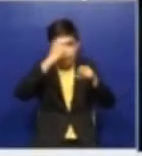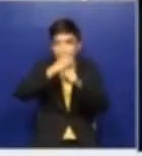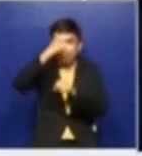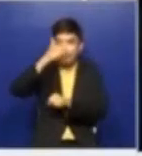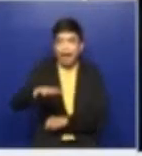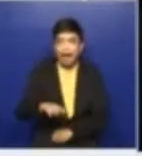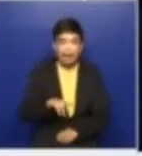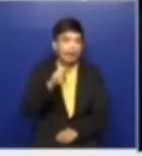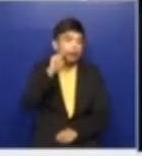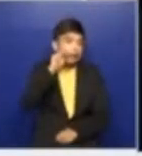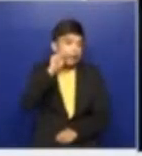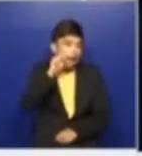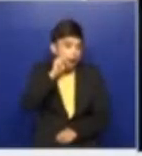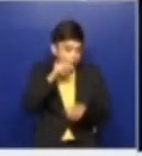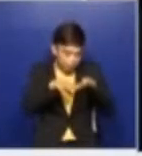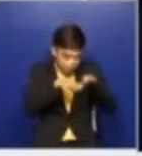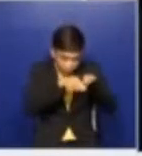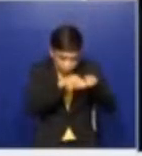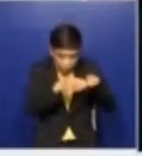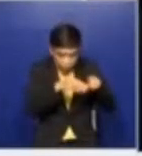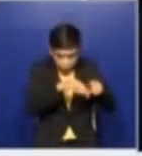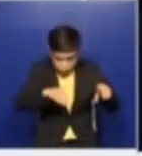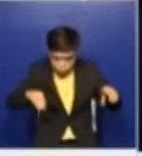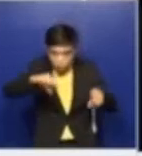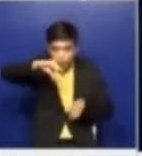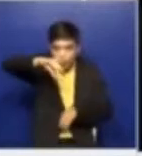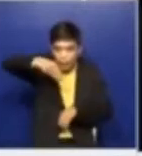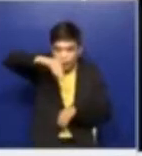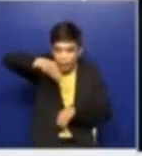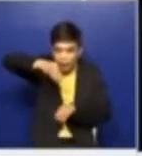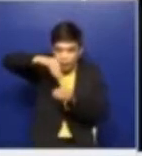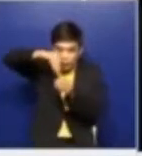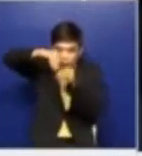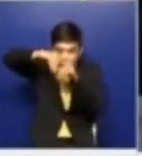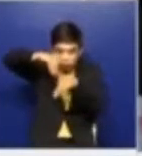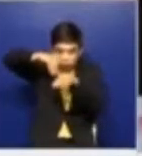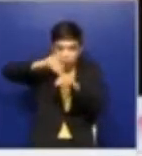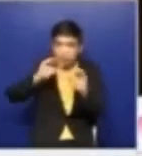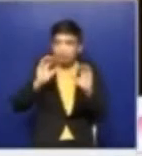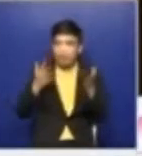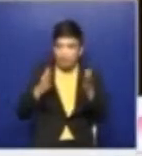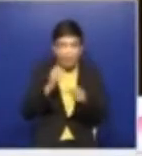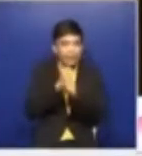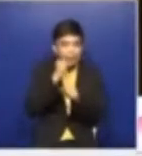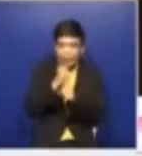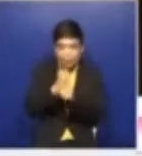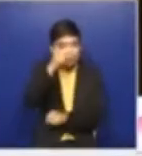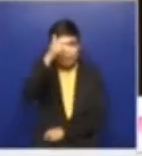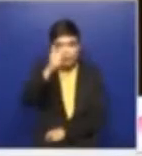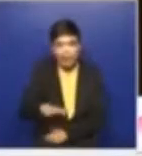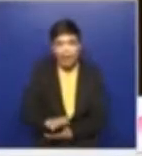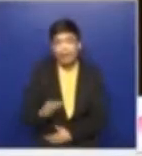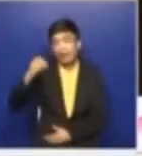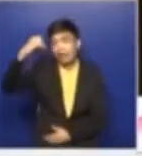านที่อยู่ในบริเวณรอบนอกก็ยังไม่สามารถที่จะดำเนินการได้สิ่งเหล่านี้ไม่ว่าจะเป็นไฟฟ้า